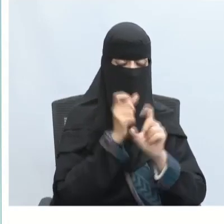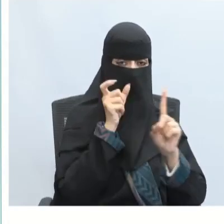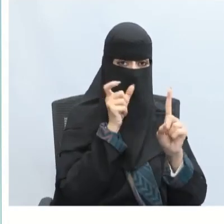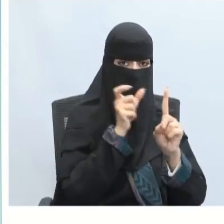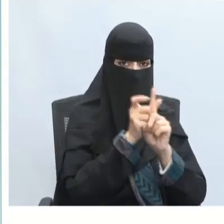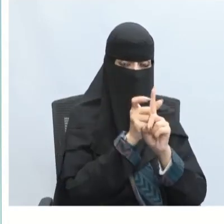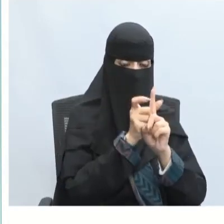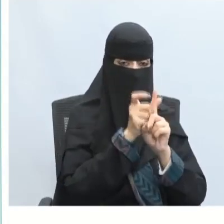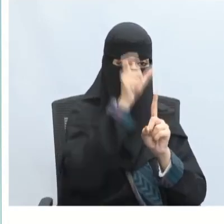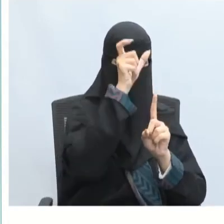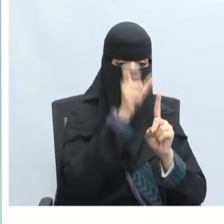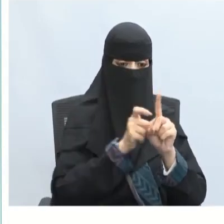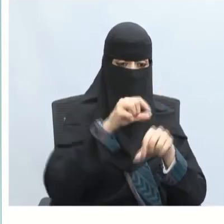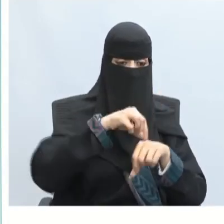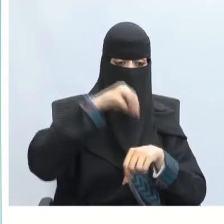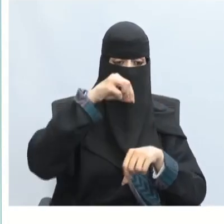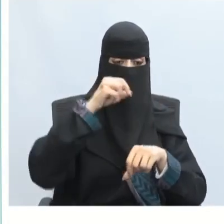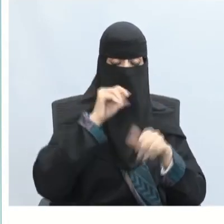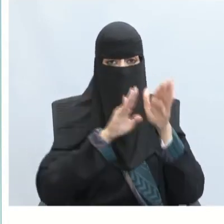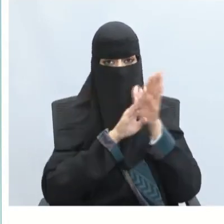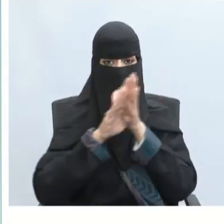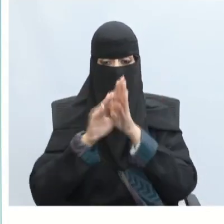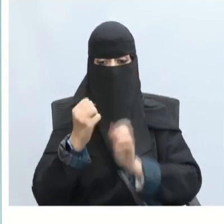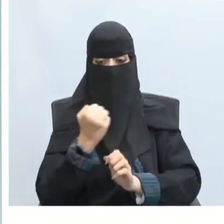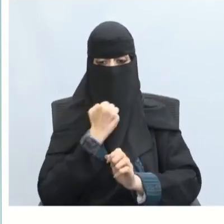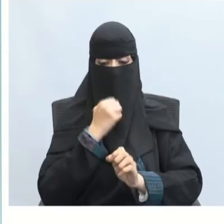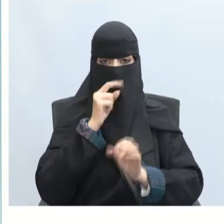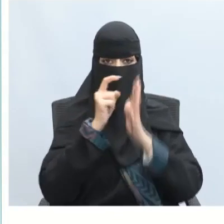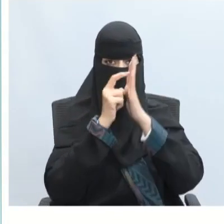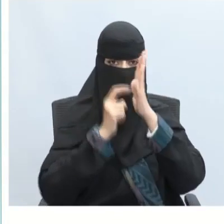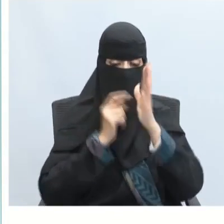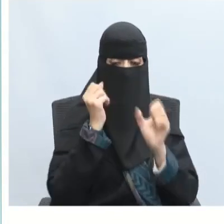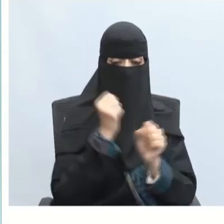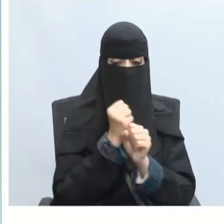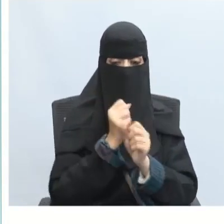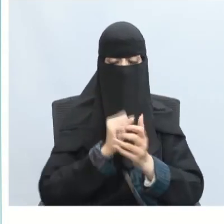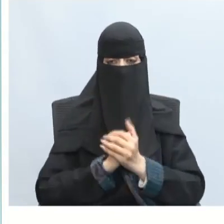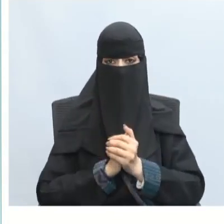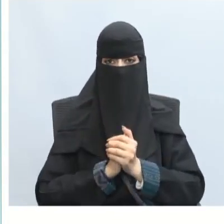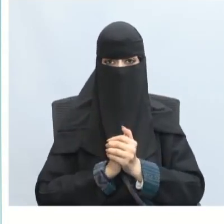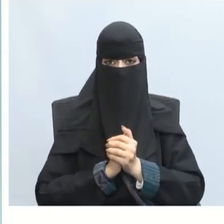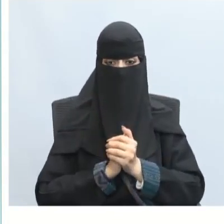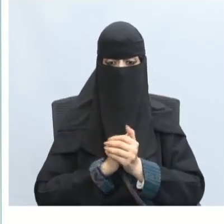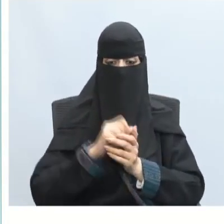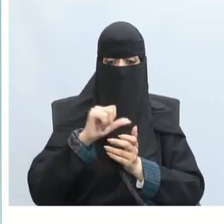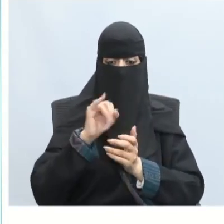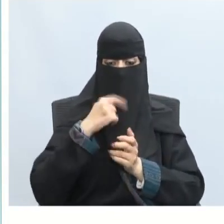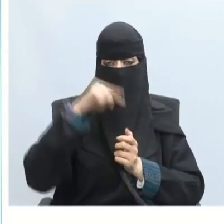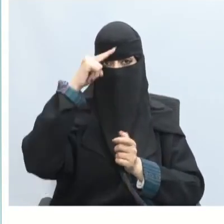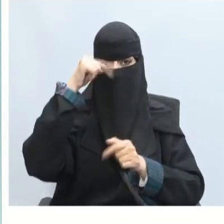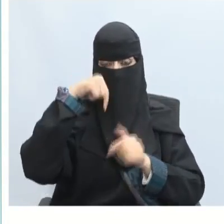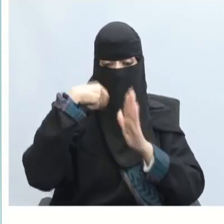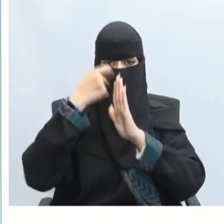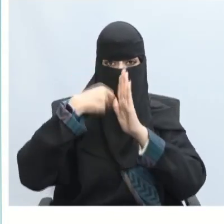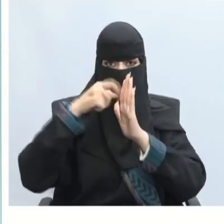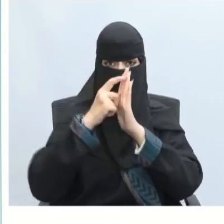المجتمعيه وتعمل لحمايه الناس ودعم حقوقهم وضبط اعمالهم ومن امثله